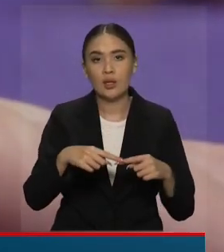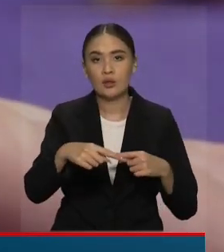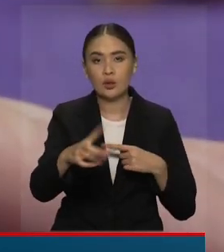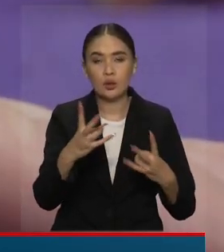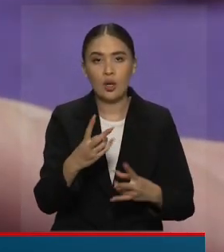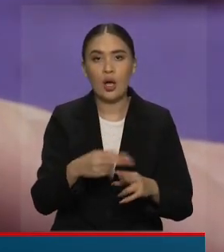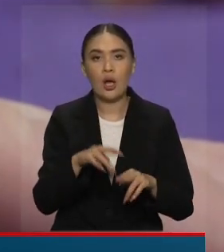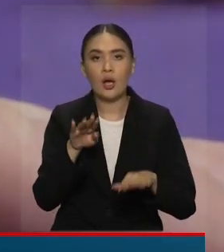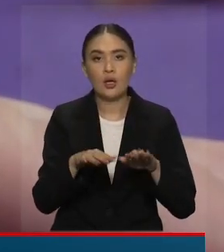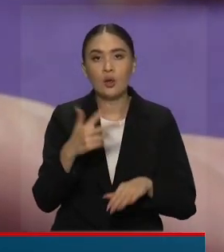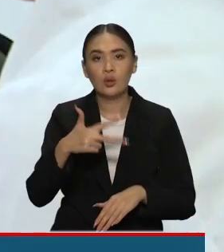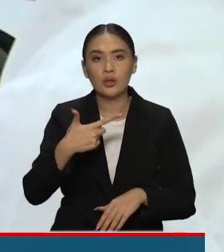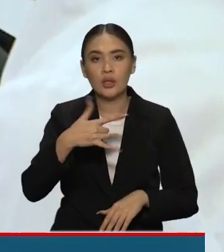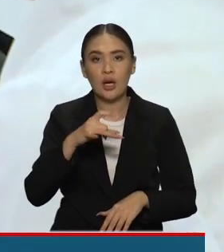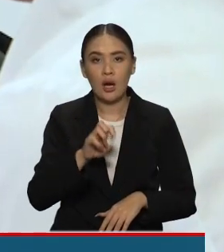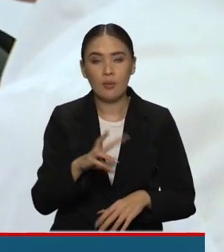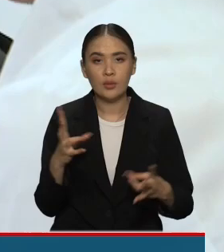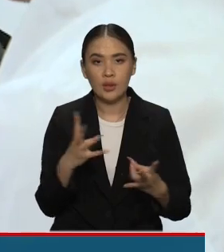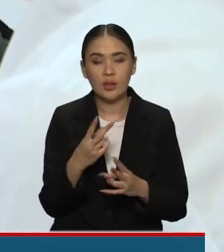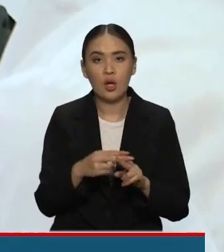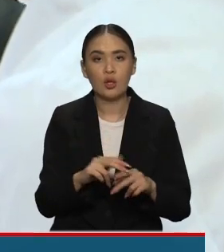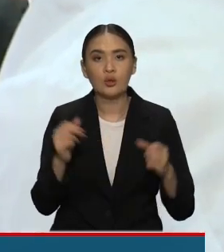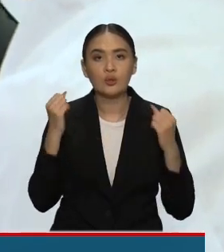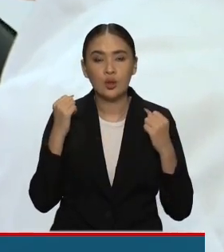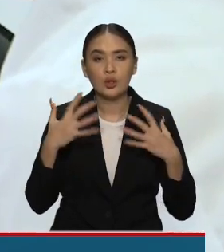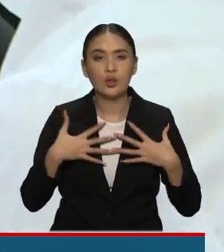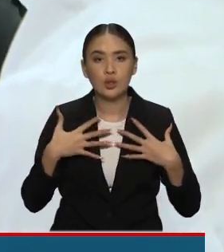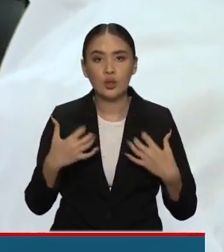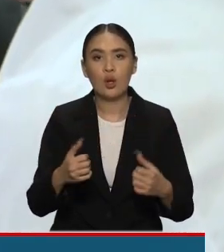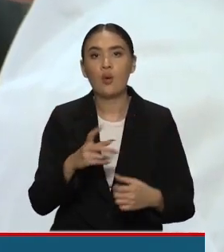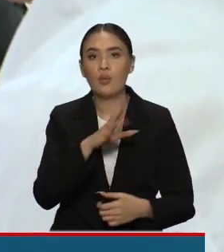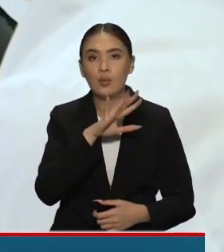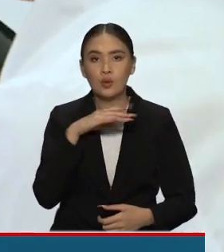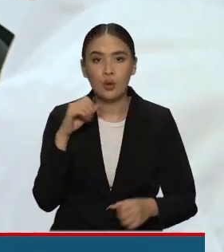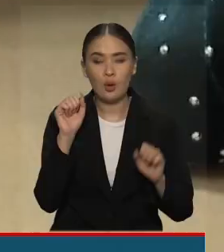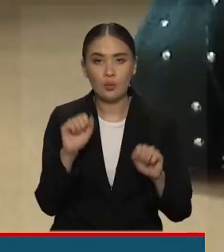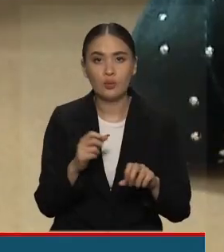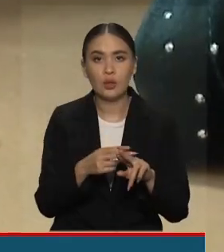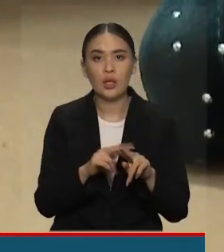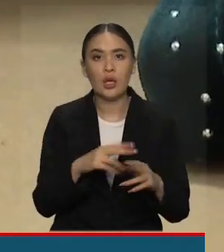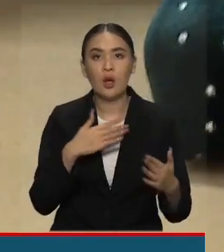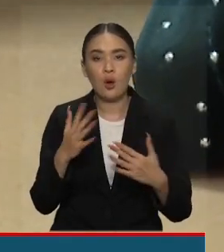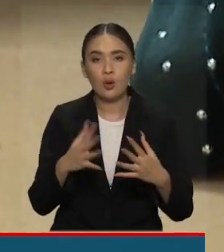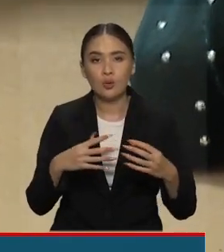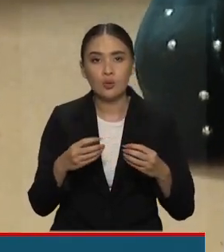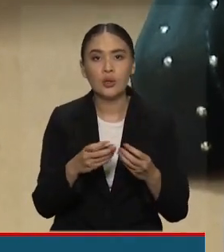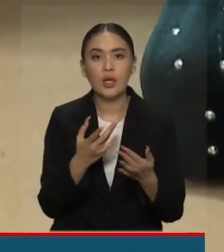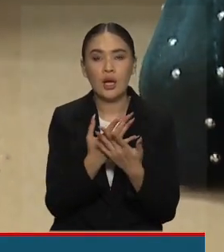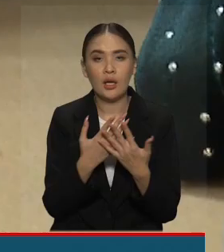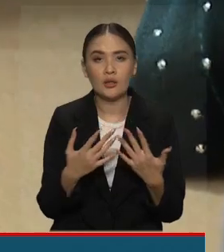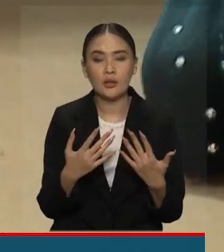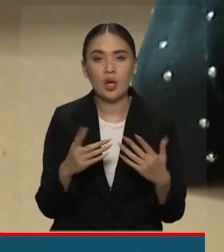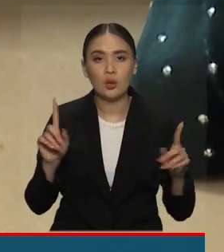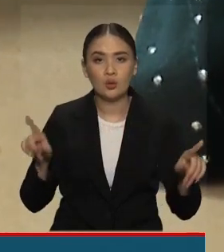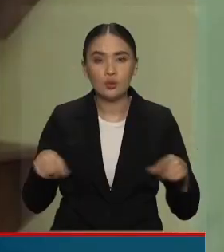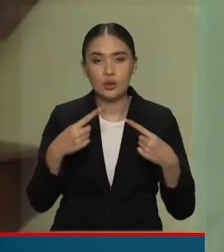салмағы 30 грамм болуы шарт. Ұлттық спорттың денсаулыққа тигізер пайдасынан бөлек, отбасындағы қарым-қатынасты реттеуге де септігі мол дейді